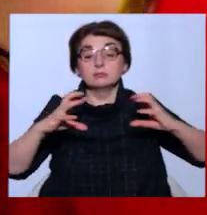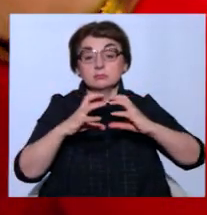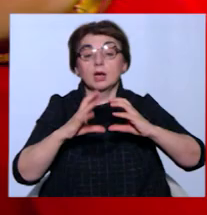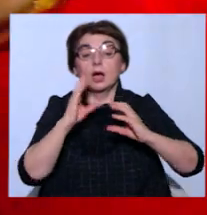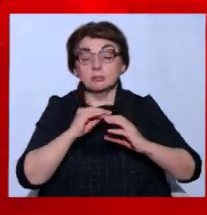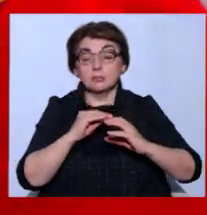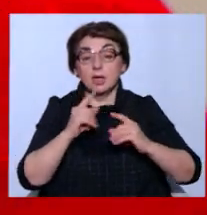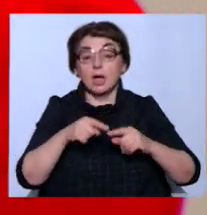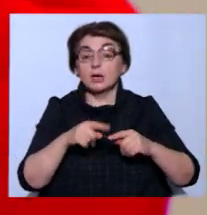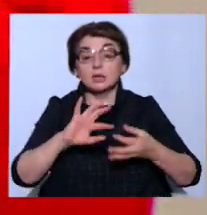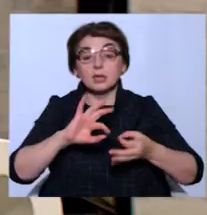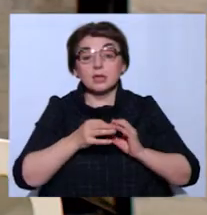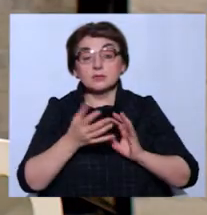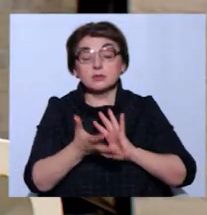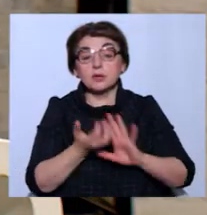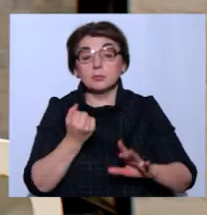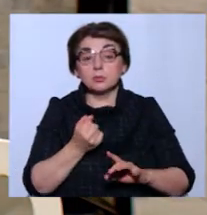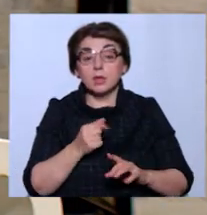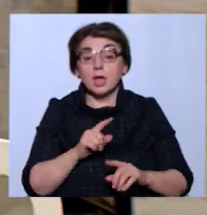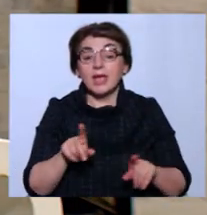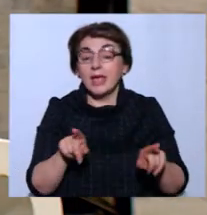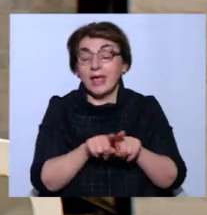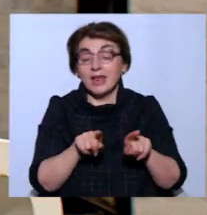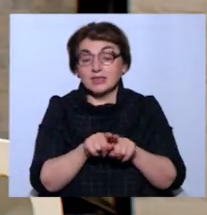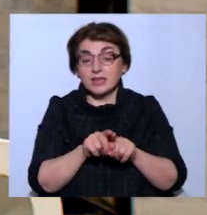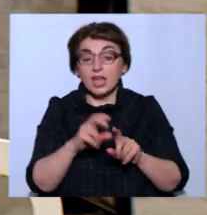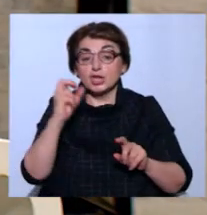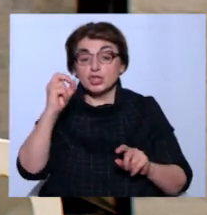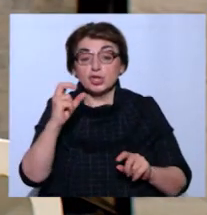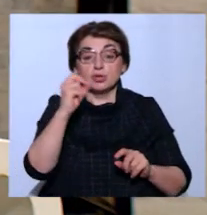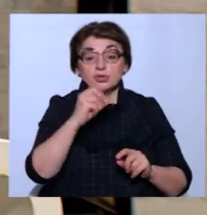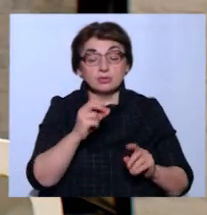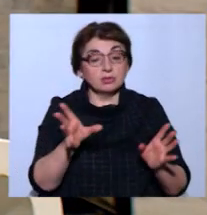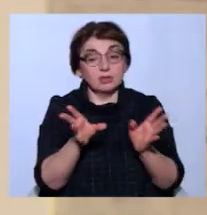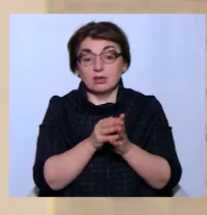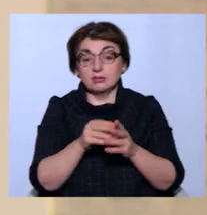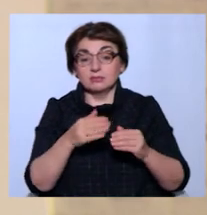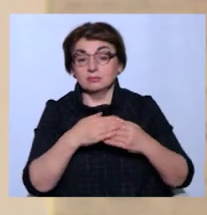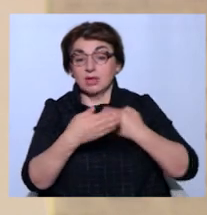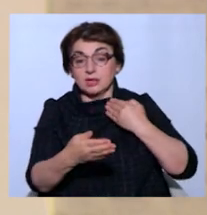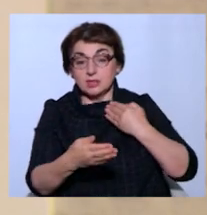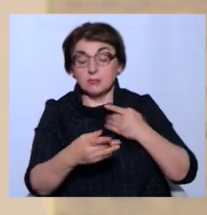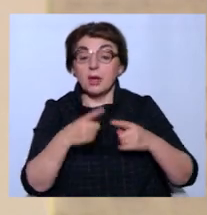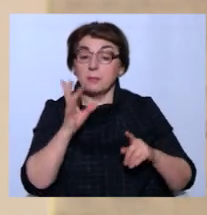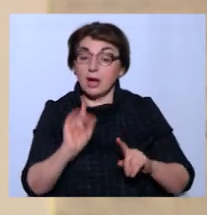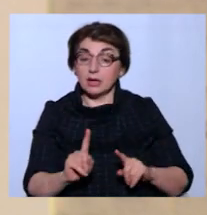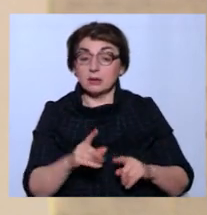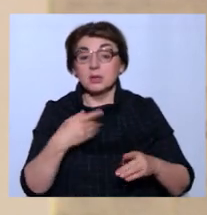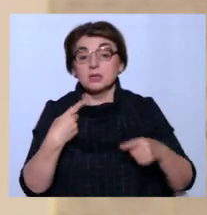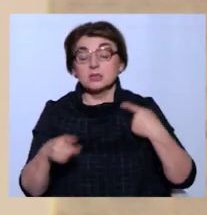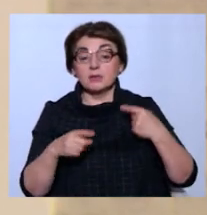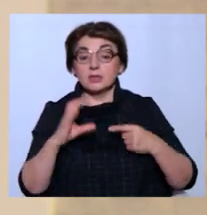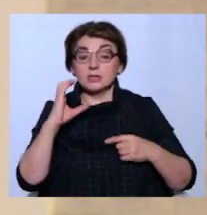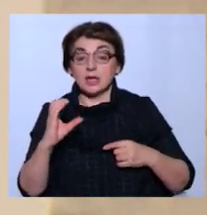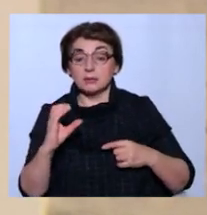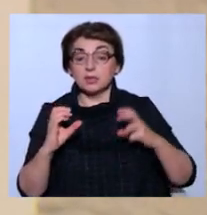რა დასკვნა შეგვიძლია გამოვიტანოთ, რომ ერთნაირ პოლუსებიანი მხარეები ერთმანეთს განიზიდავს, ხოლო სხვადასხვა პოლუსები ერთმანეთს